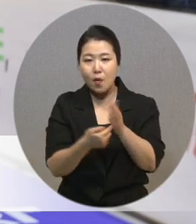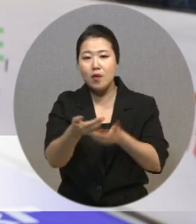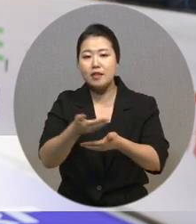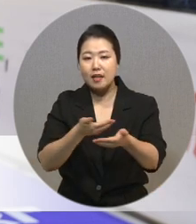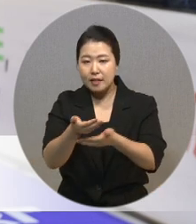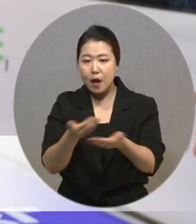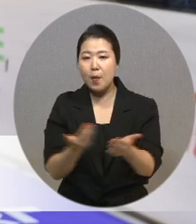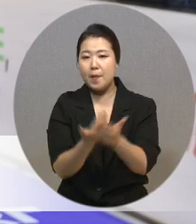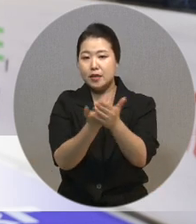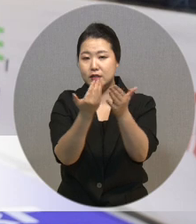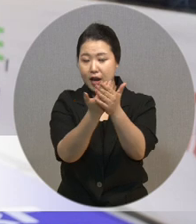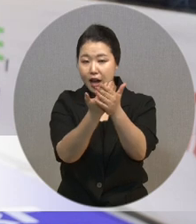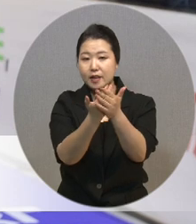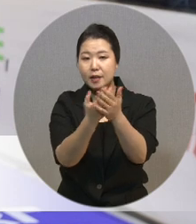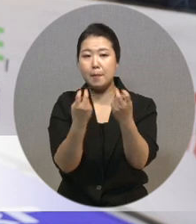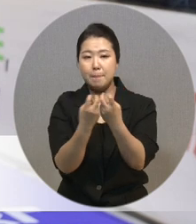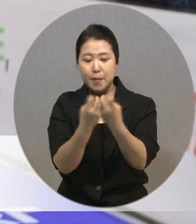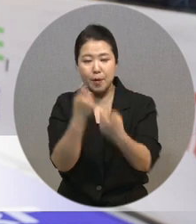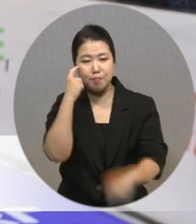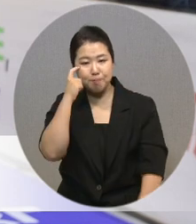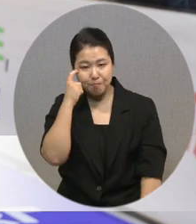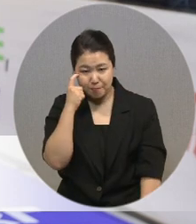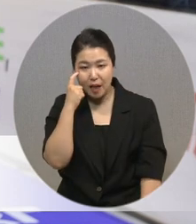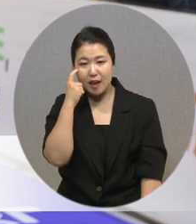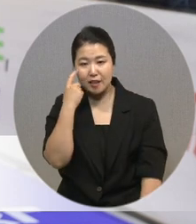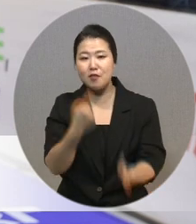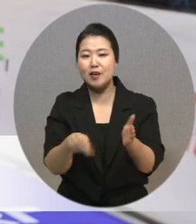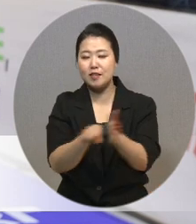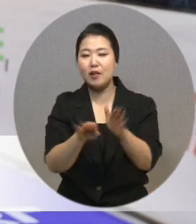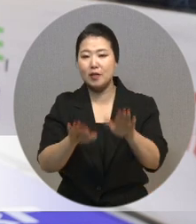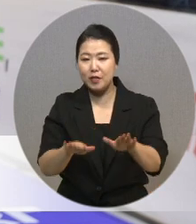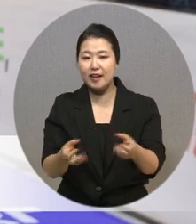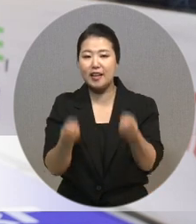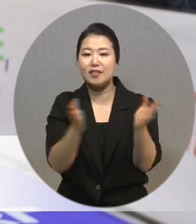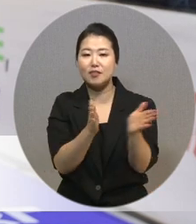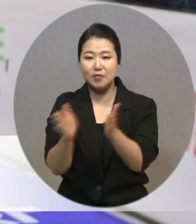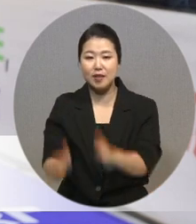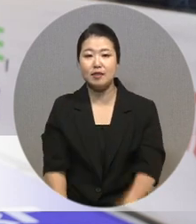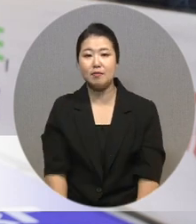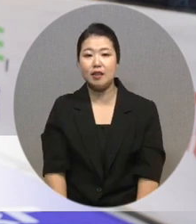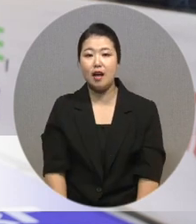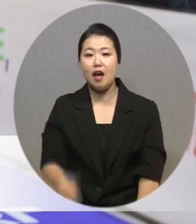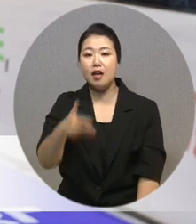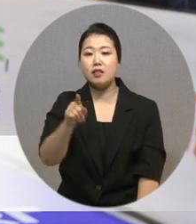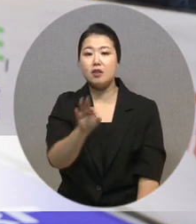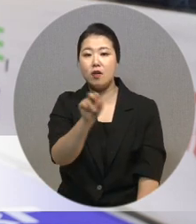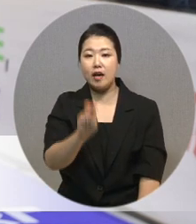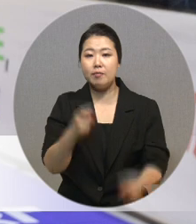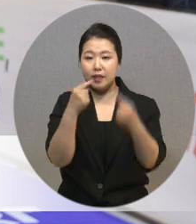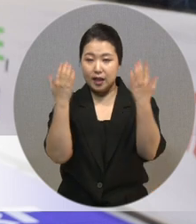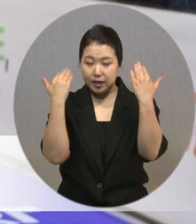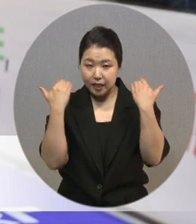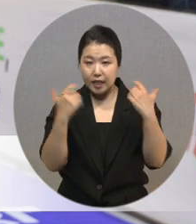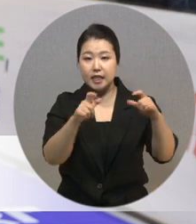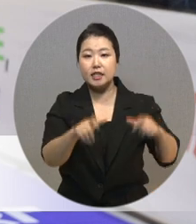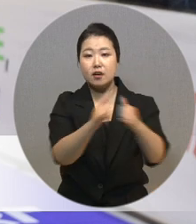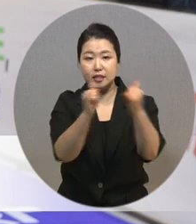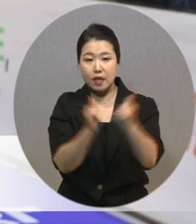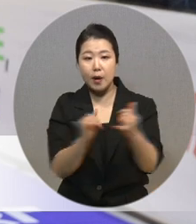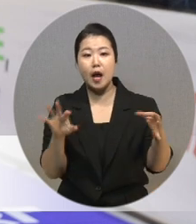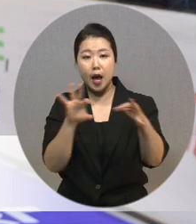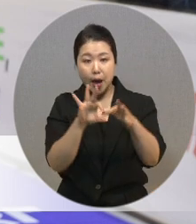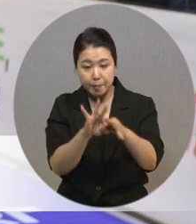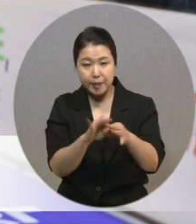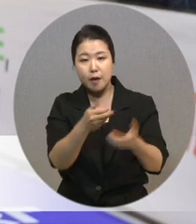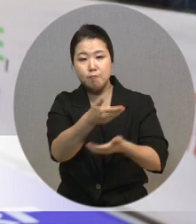모델을 만들어 가기 위해서 오늘이 자리를 만들었습니다 청암 대학이 지역 사회와 함께